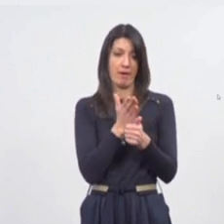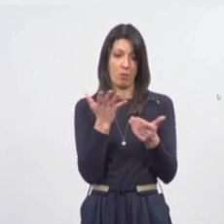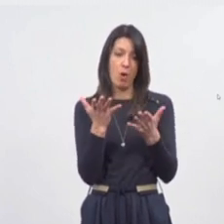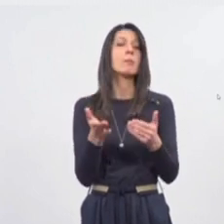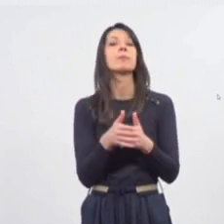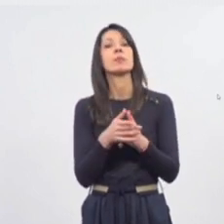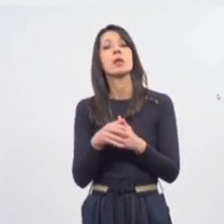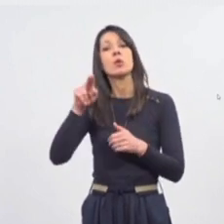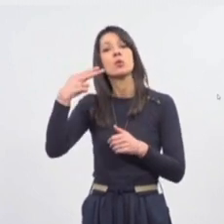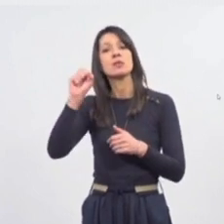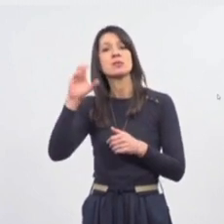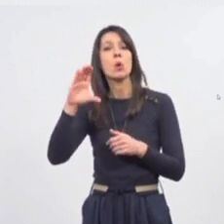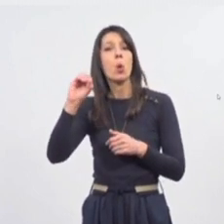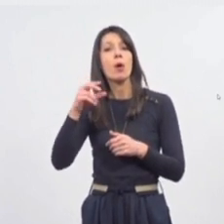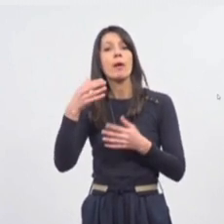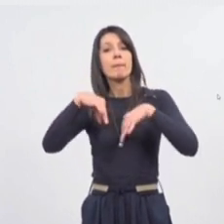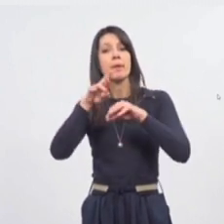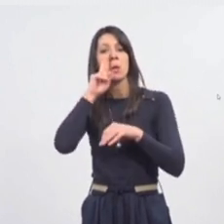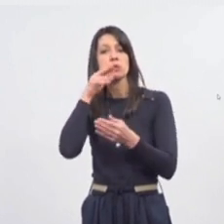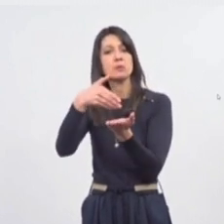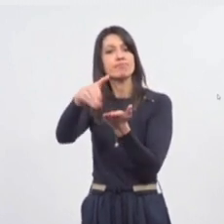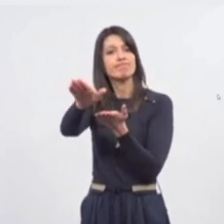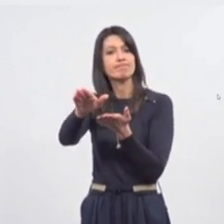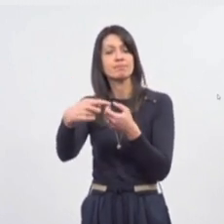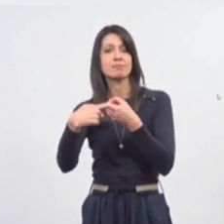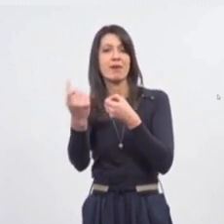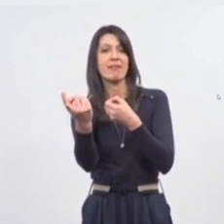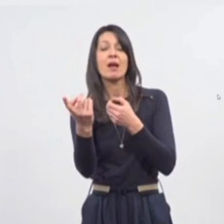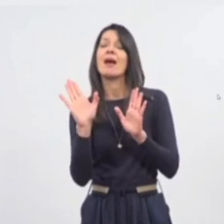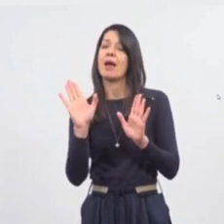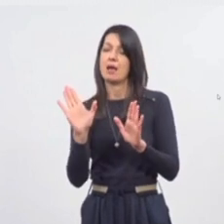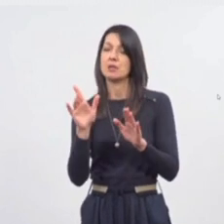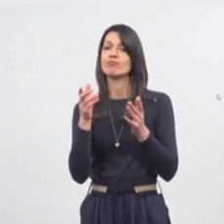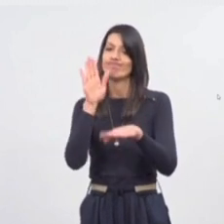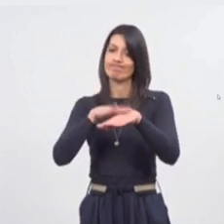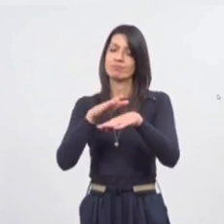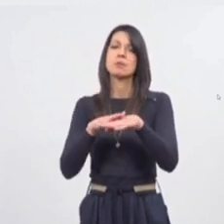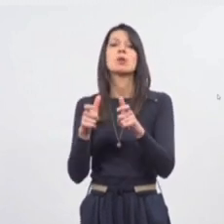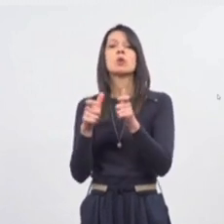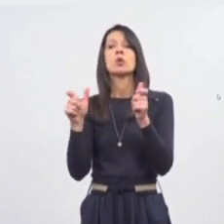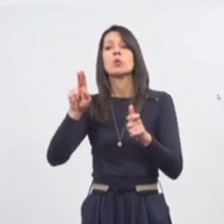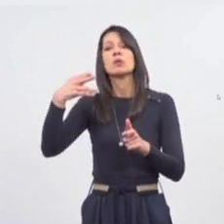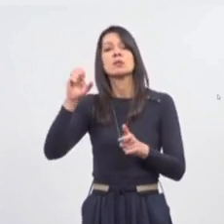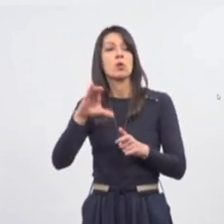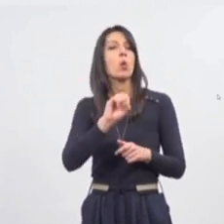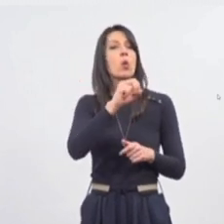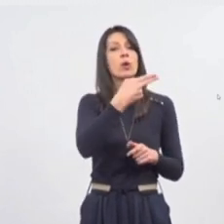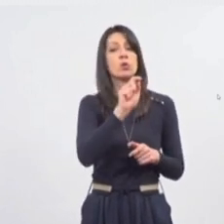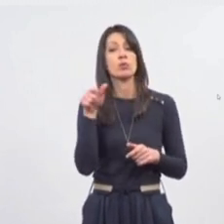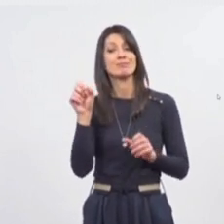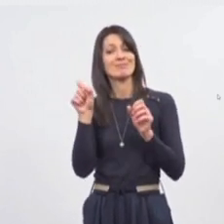de l'UNESCO. Je rappelle que l'UNESCO est une agence des Nations Unies et que nous n'avons